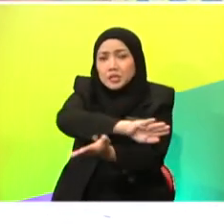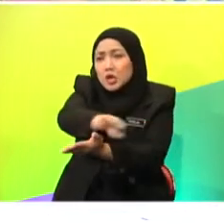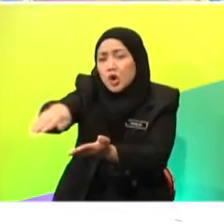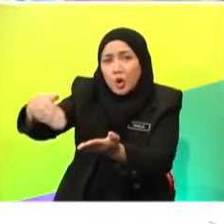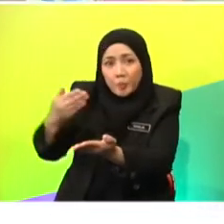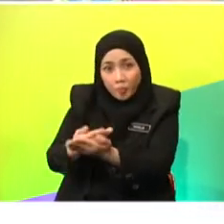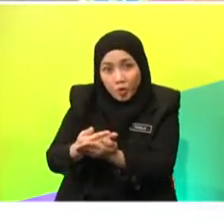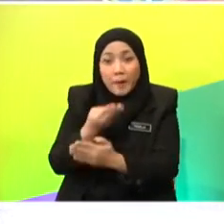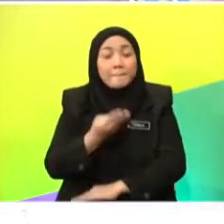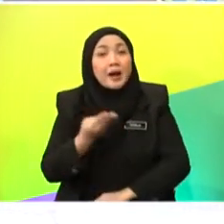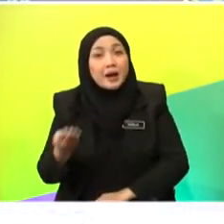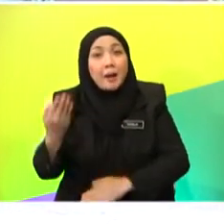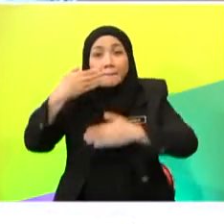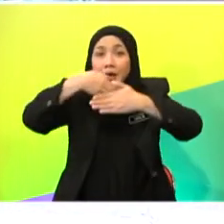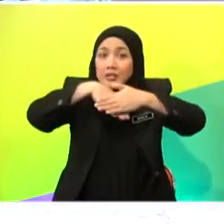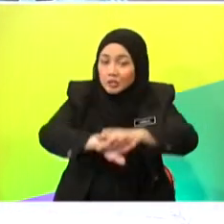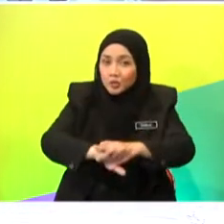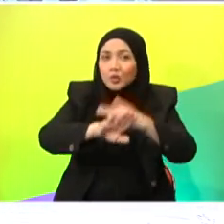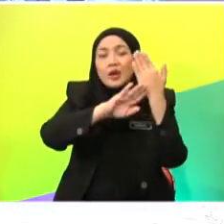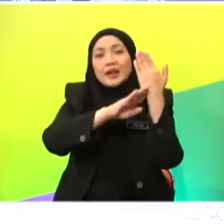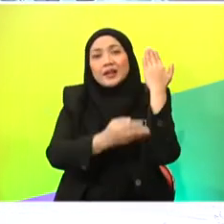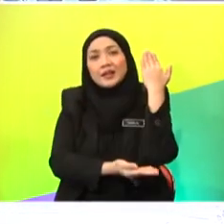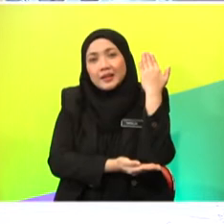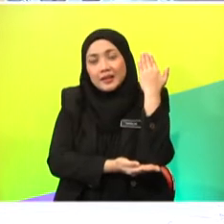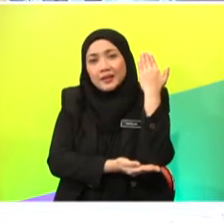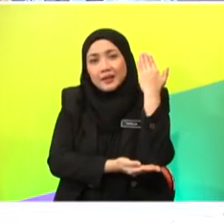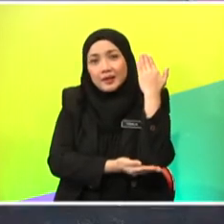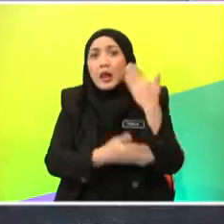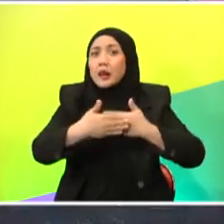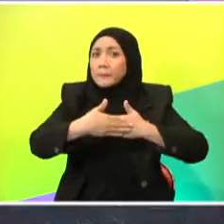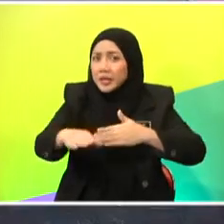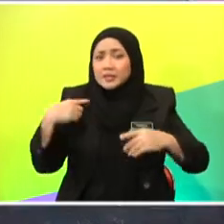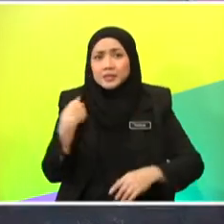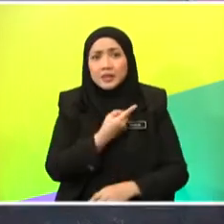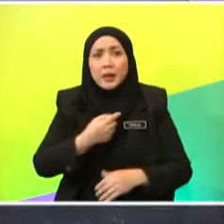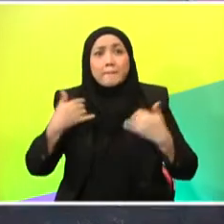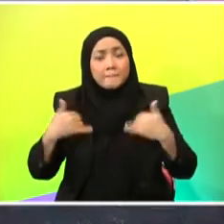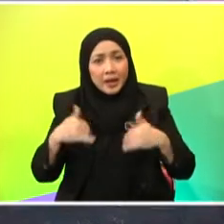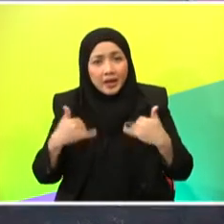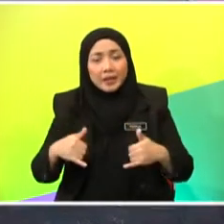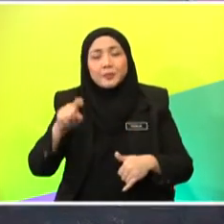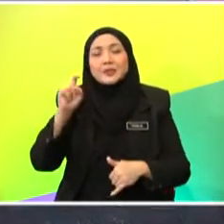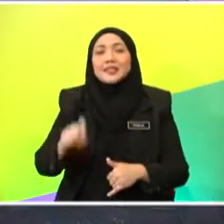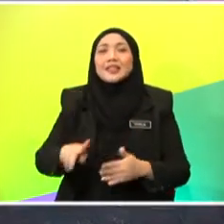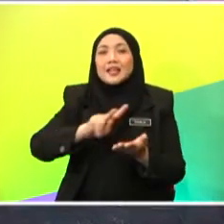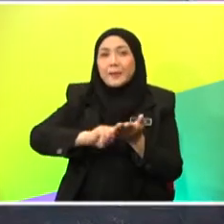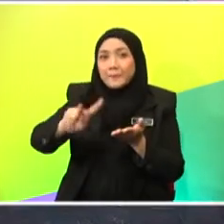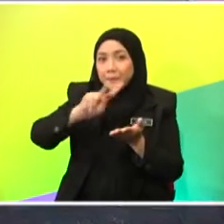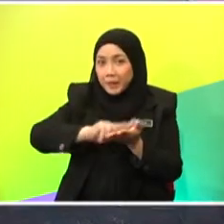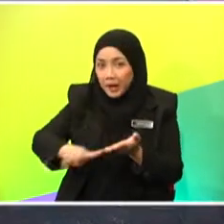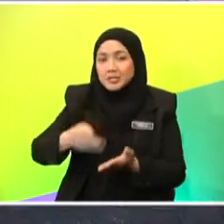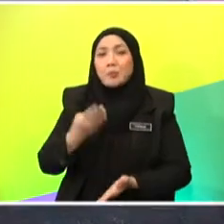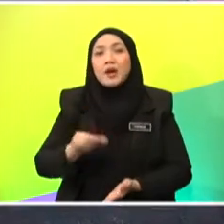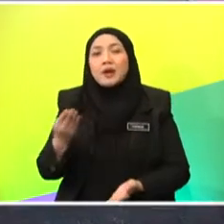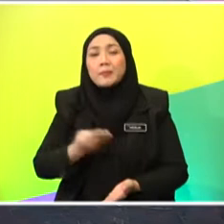naik ama ataupun Ayah Suke lepas kita main tak marah sekitar kemeskes semua ini masuk dalam aku